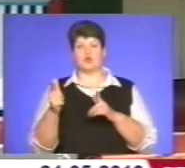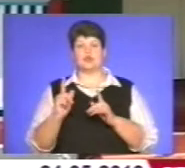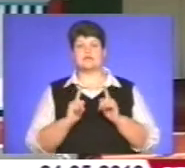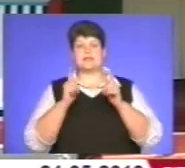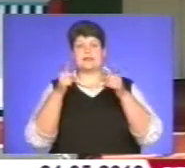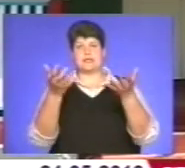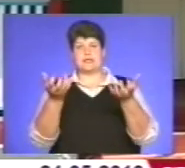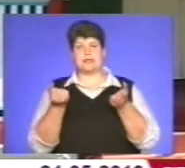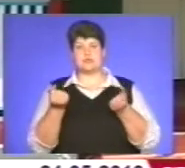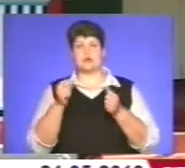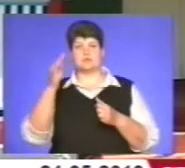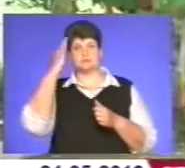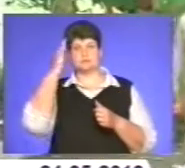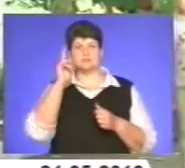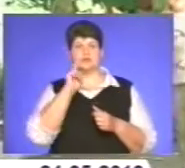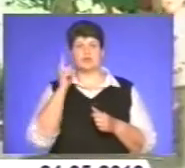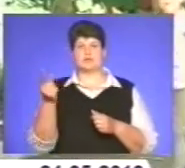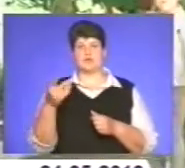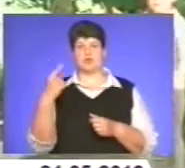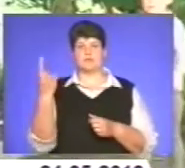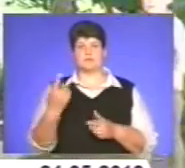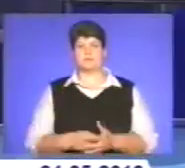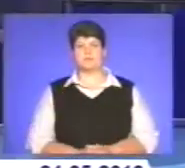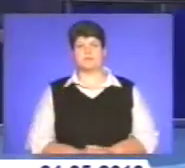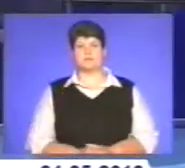заїзду обдарованої молоді Тернопільщини.